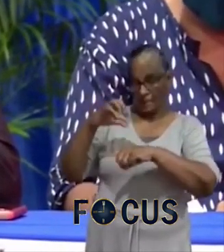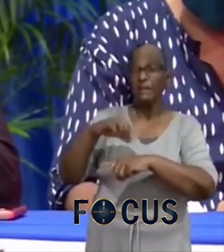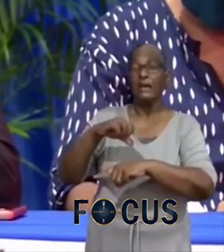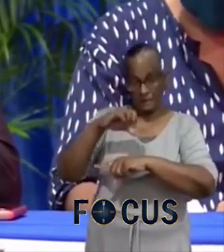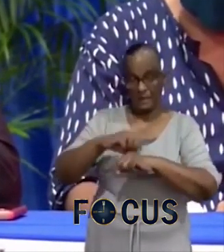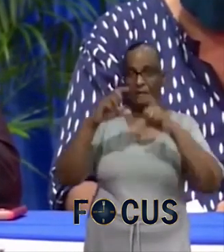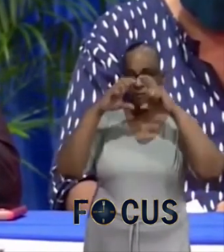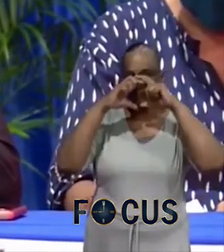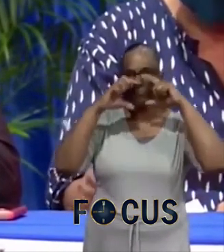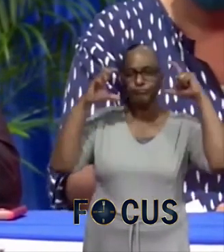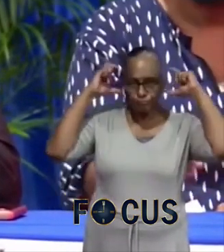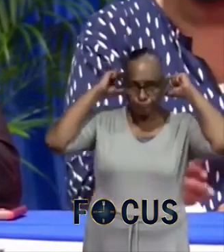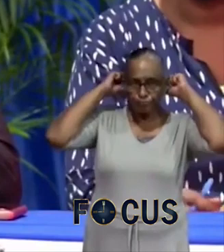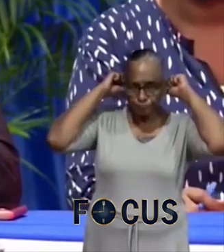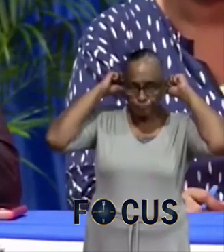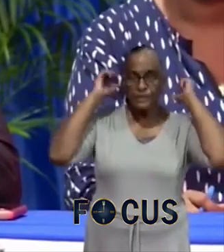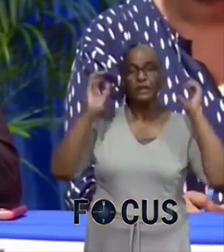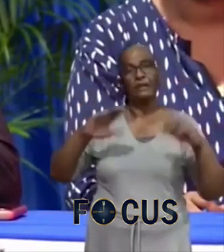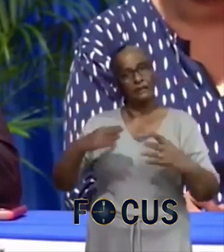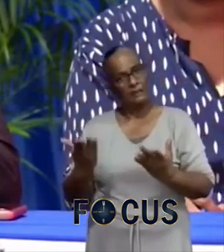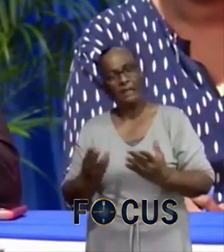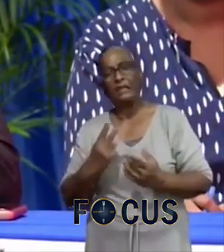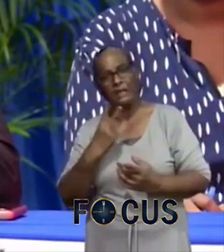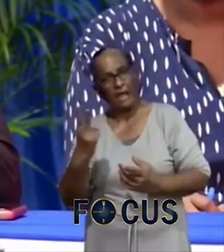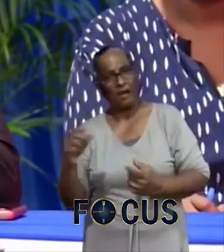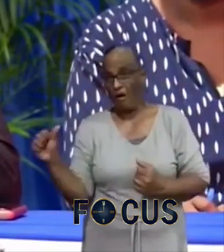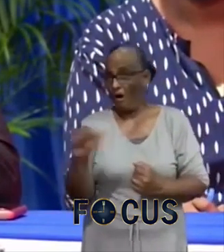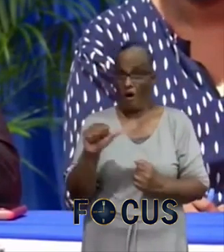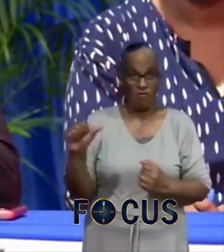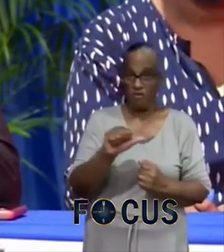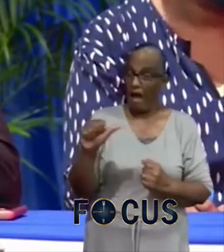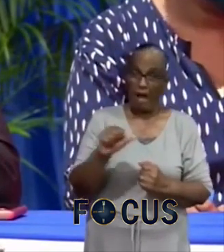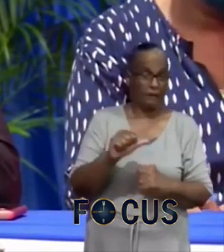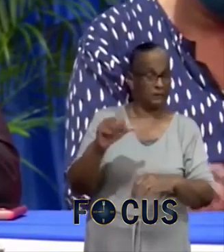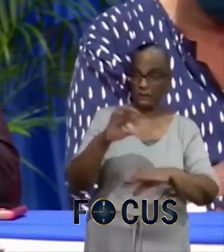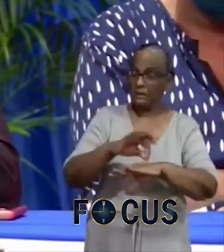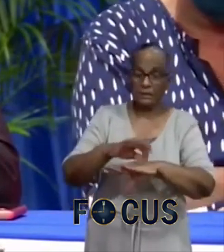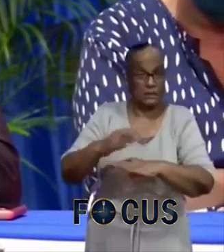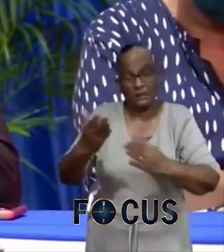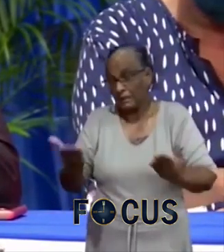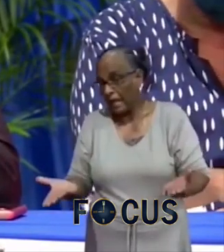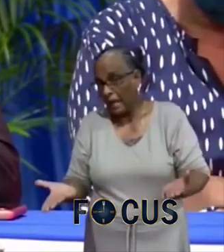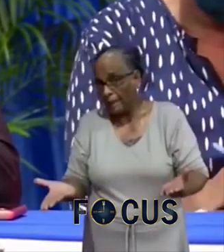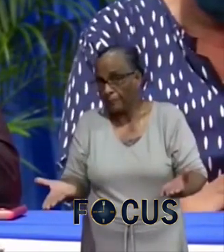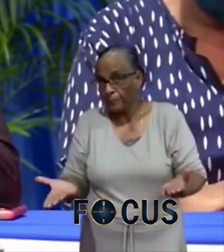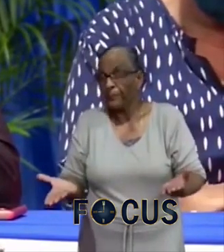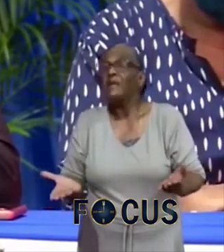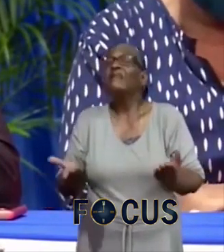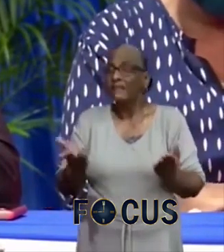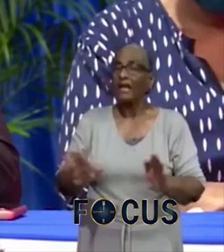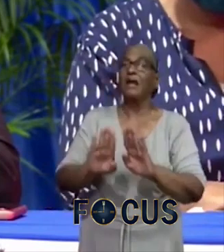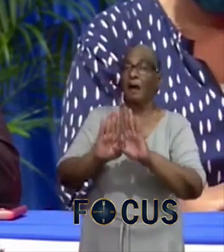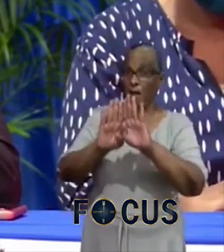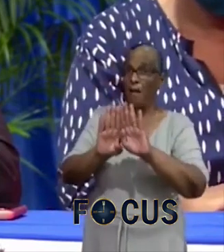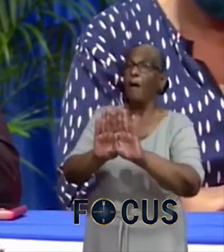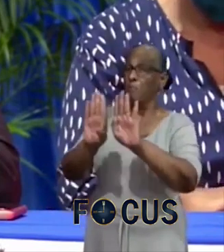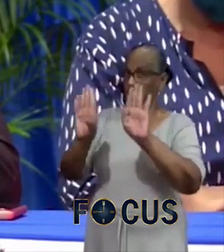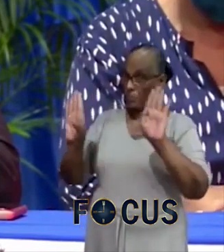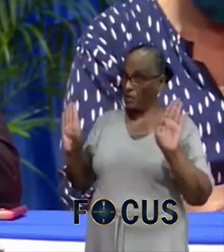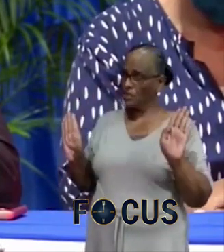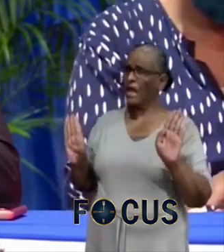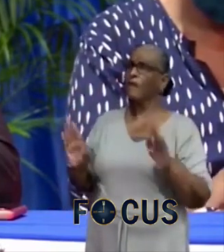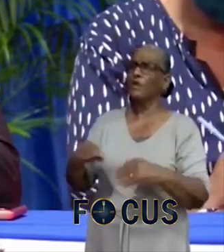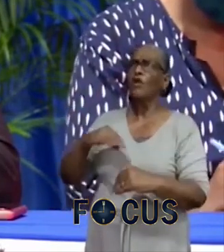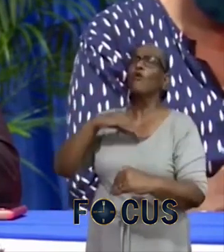met potentiële mensen? Hebben ze te maken met mensen die onder investigation zijn? Dan is de bescherming voorlopig